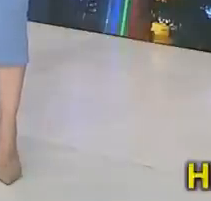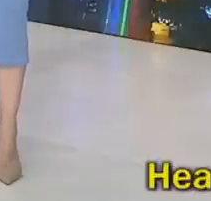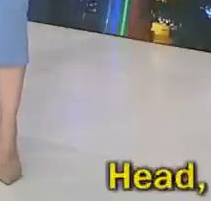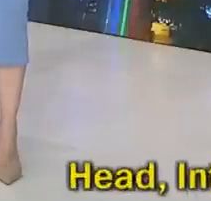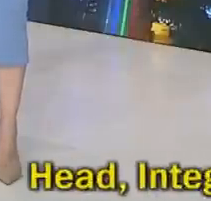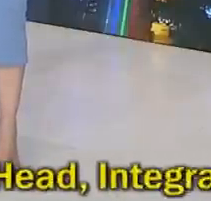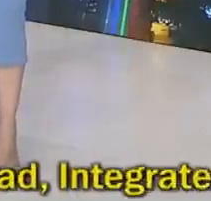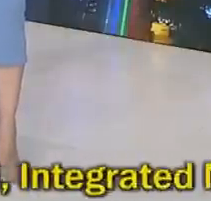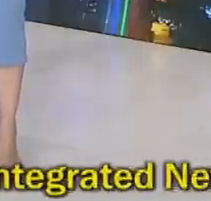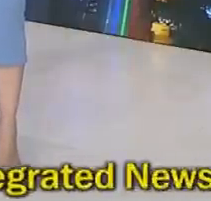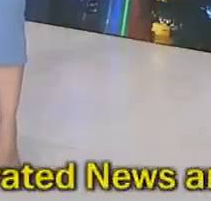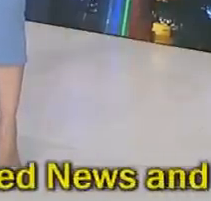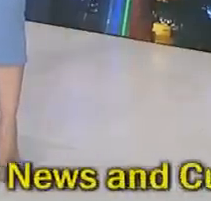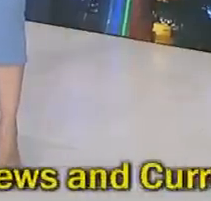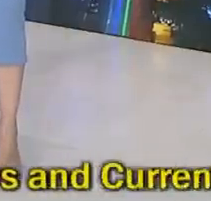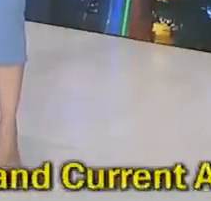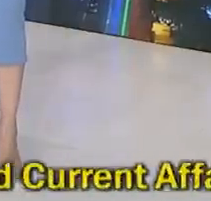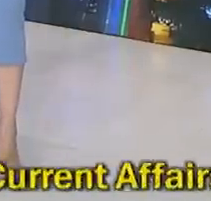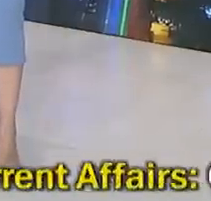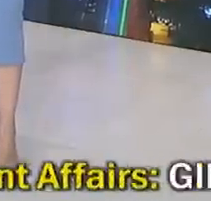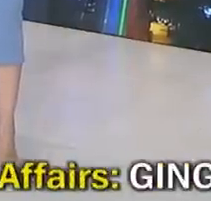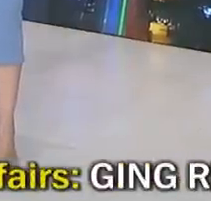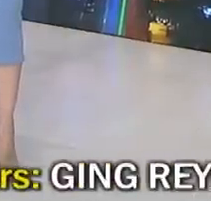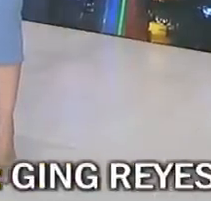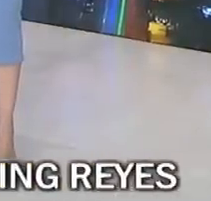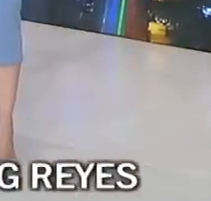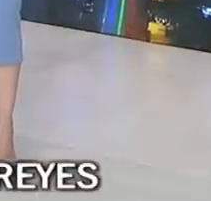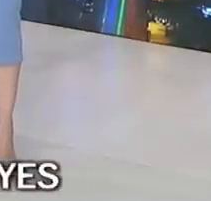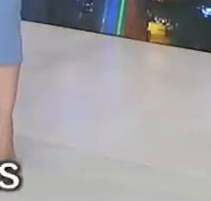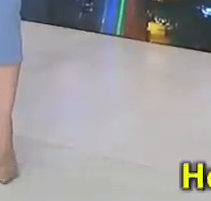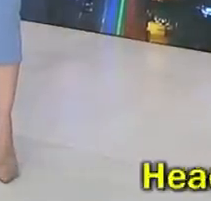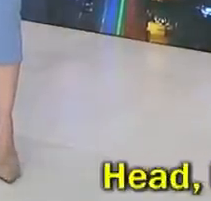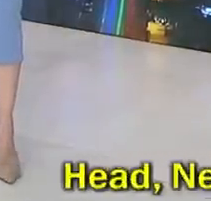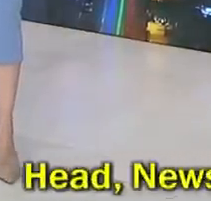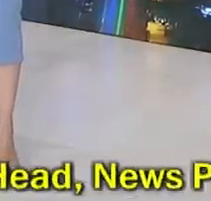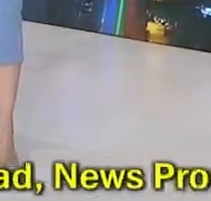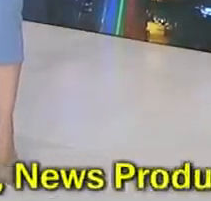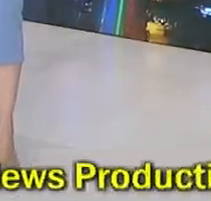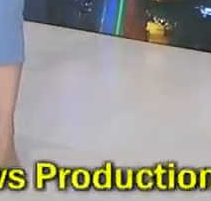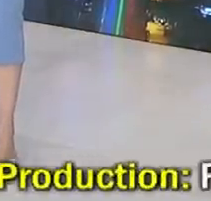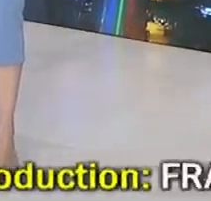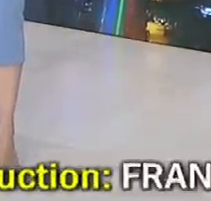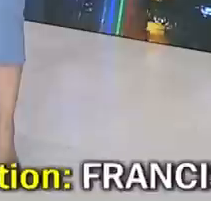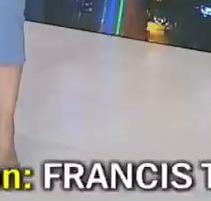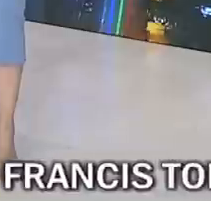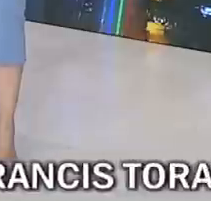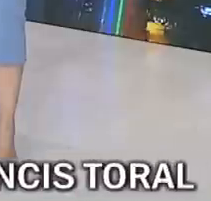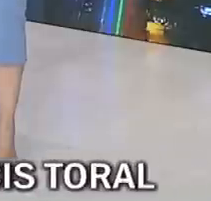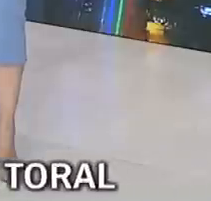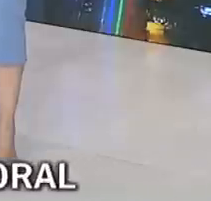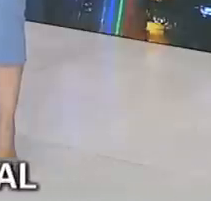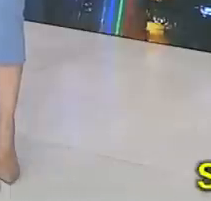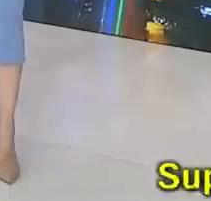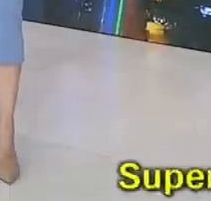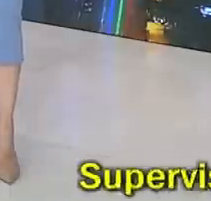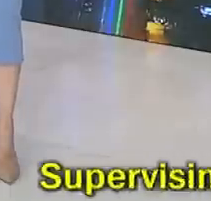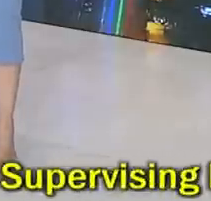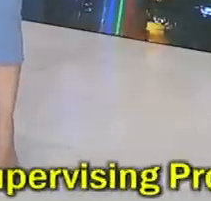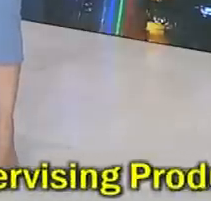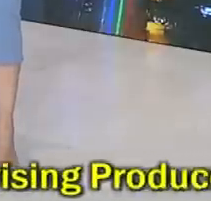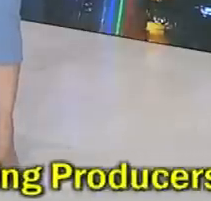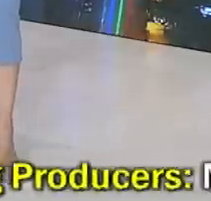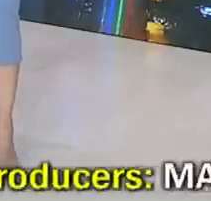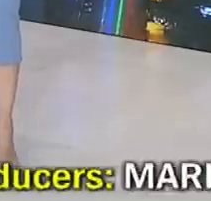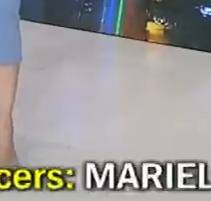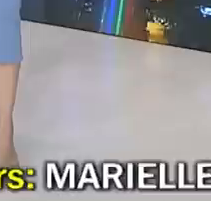Wow, talaga naman. It's a new era. Oh, di ba? Oh, congratulations sa ating dalawa.